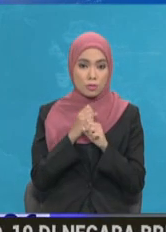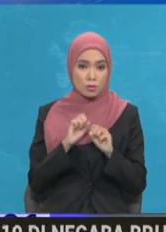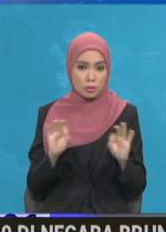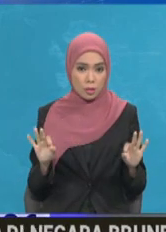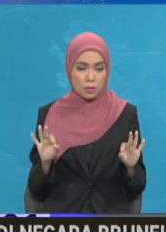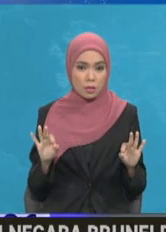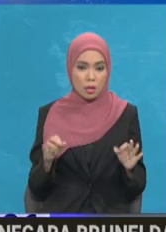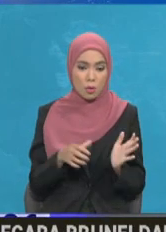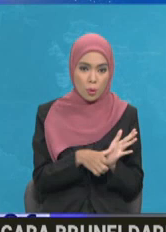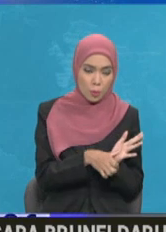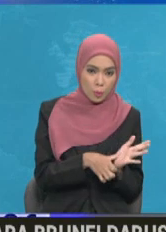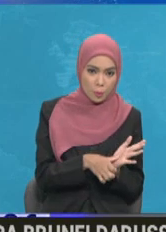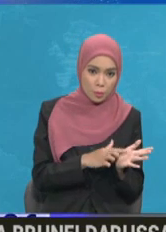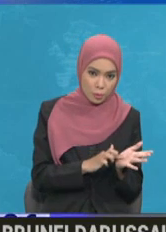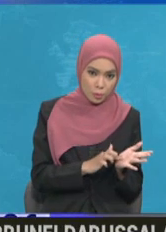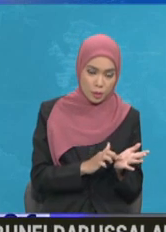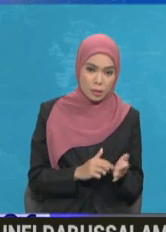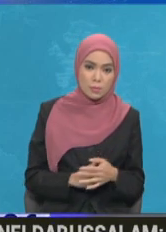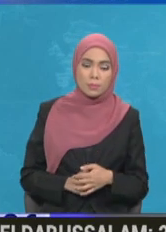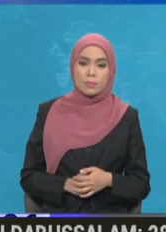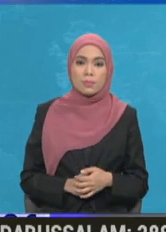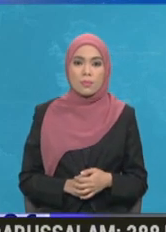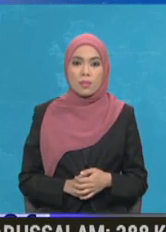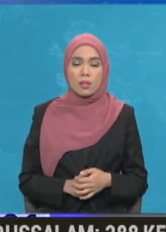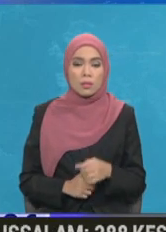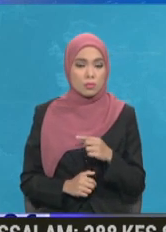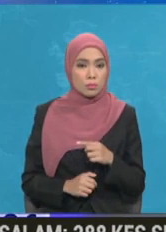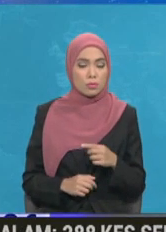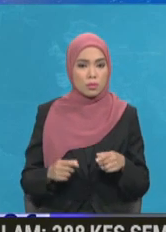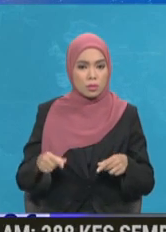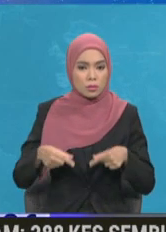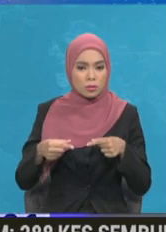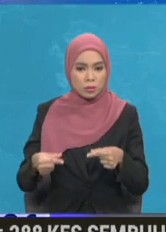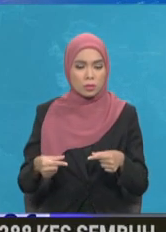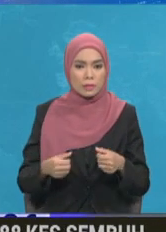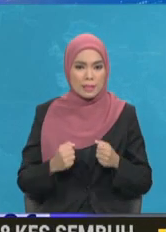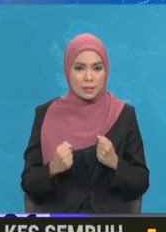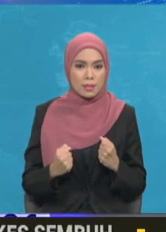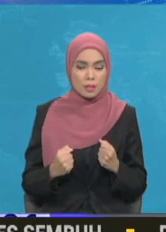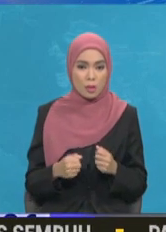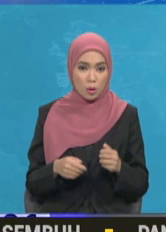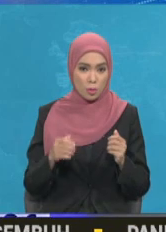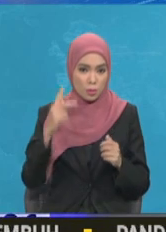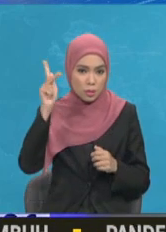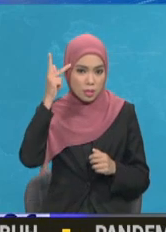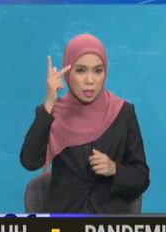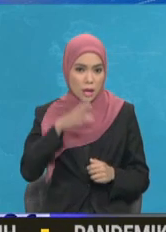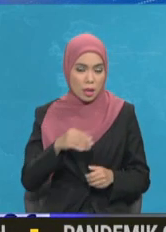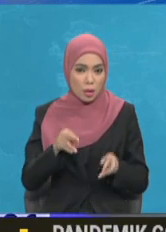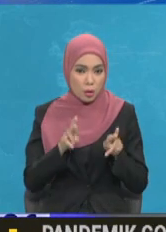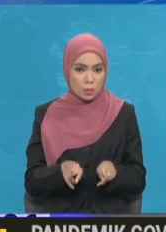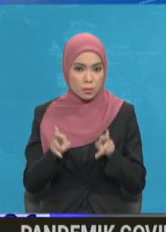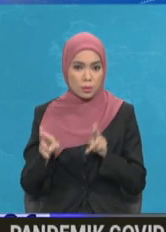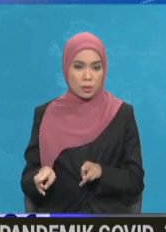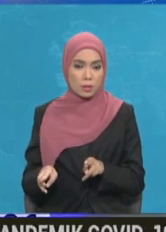Menteri Kesehatan berkata wabag itu juga menunjukkan keasaman kerajaan dan penduduk secara keseluruhan dalam